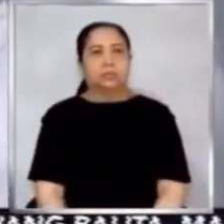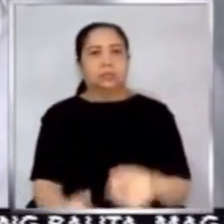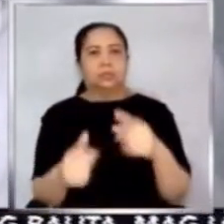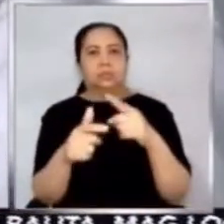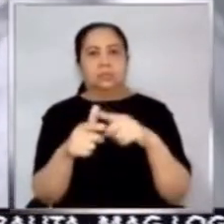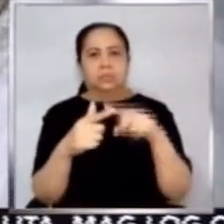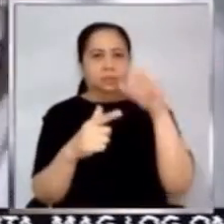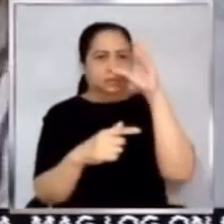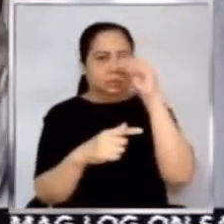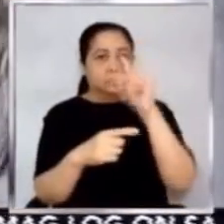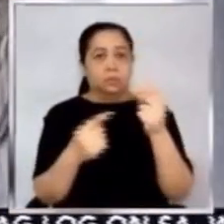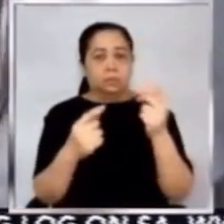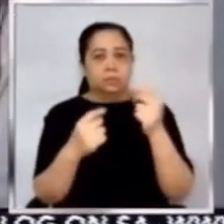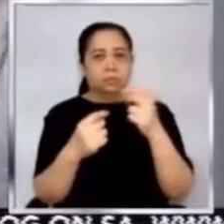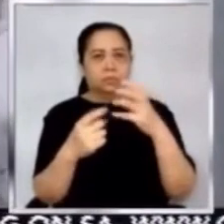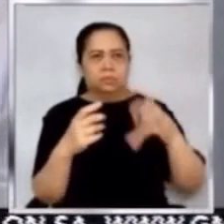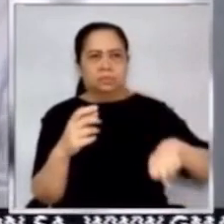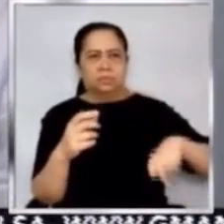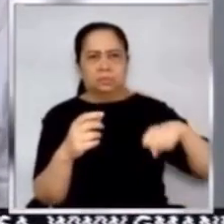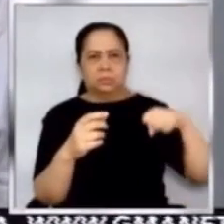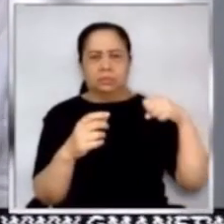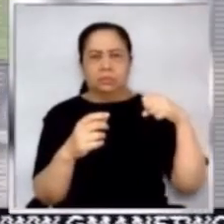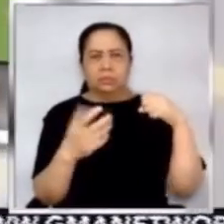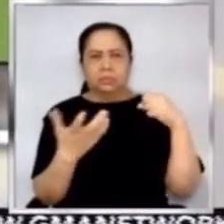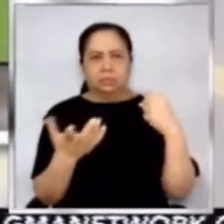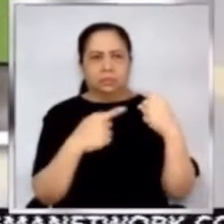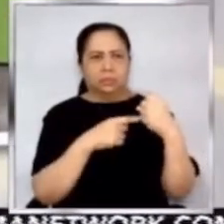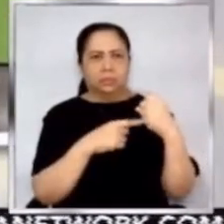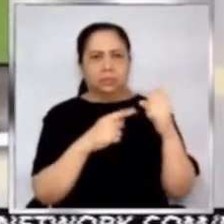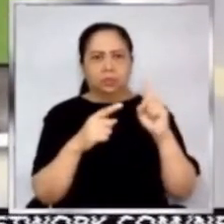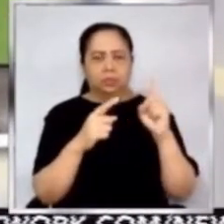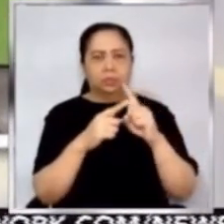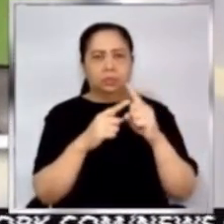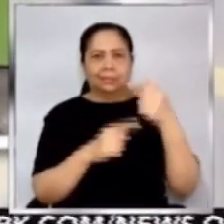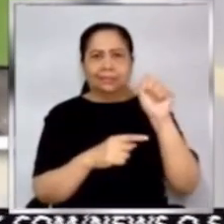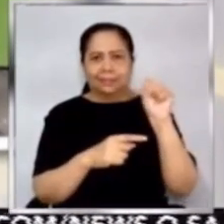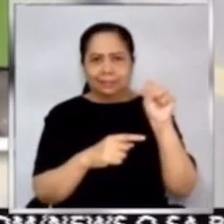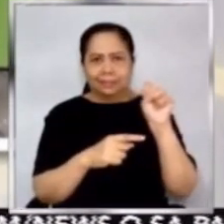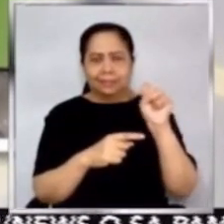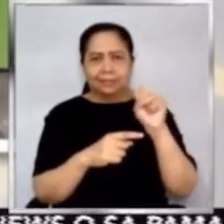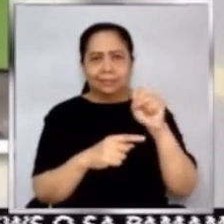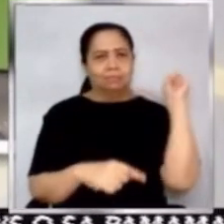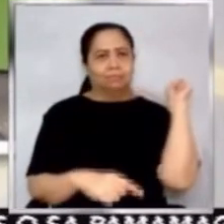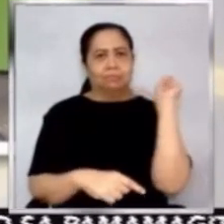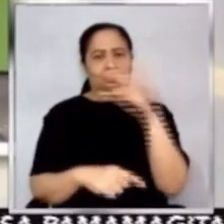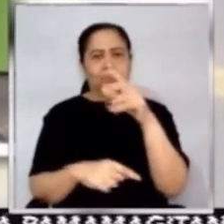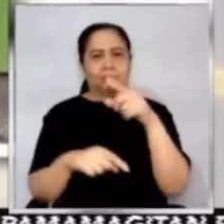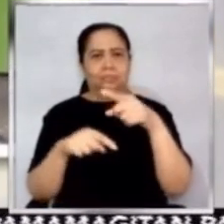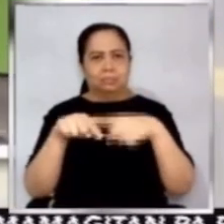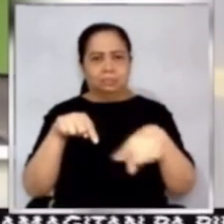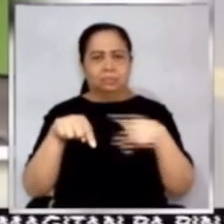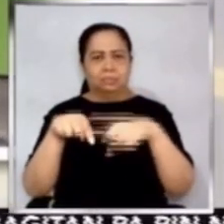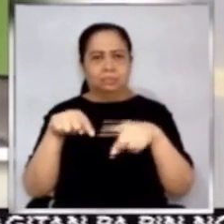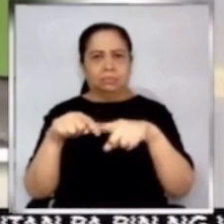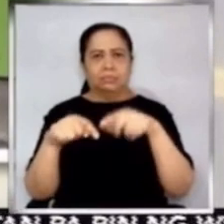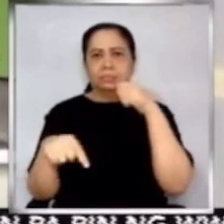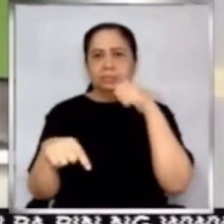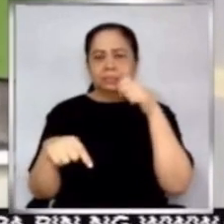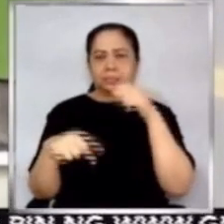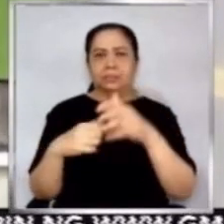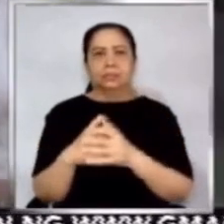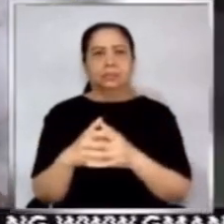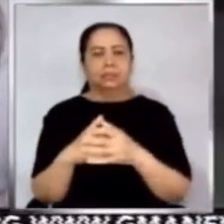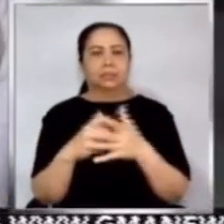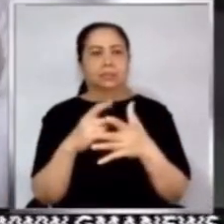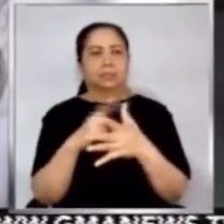lang dumukot na may laman na gas. Bigla niyang binuhos unti-unti dun sa babae, yung laman niya